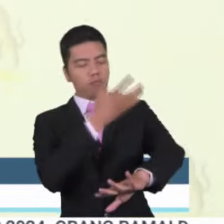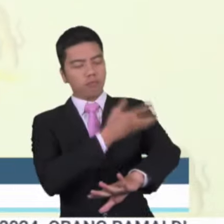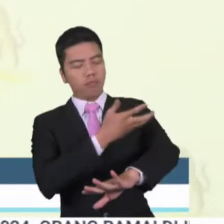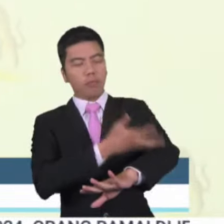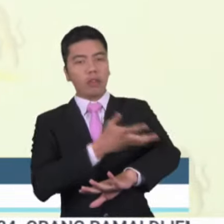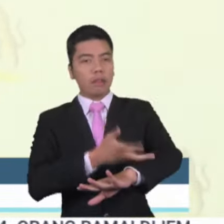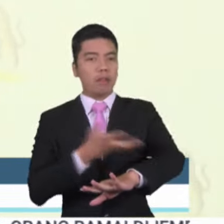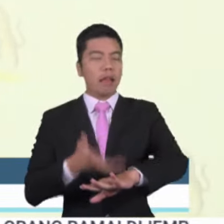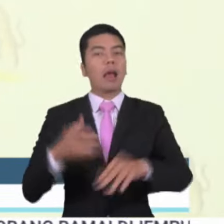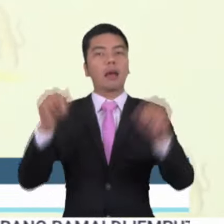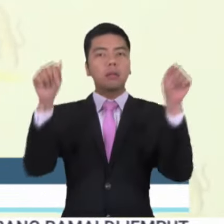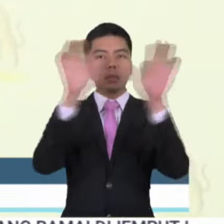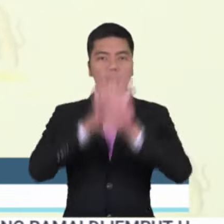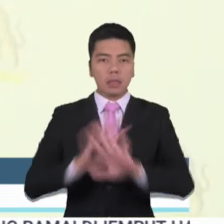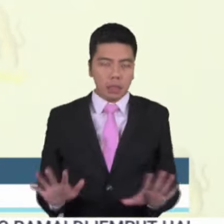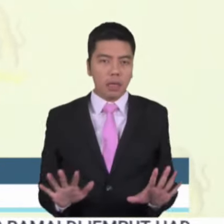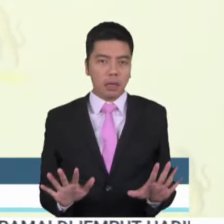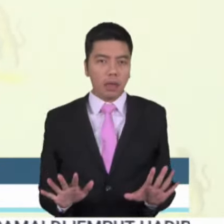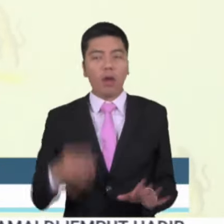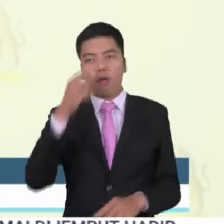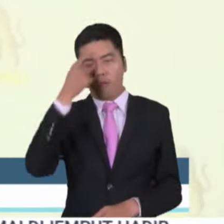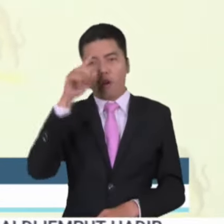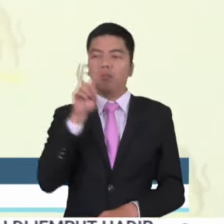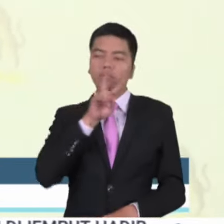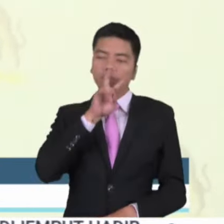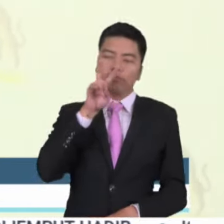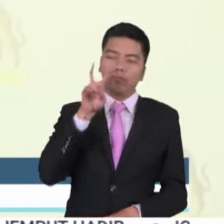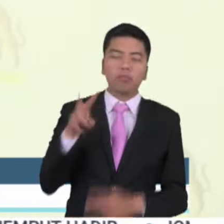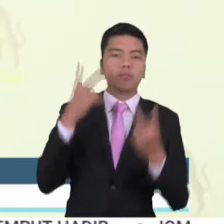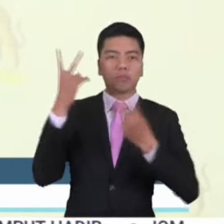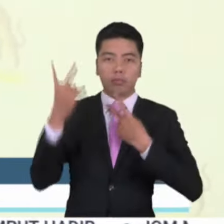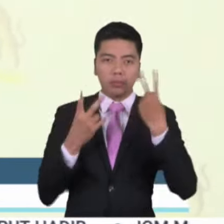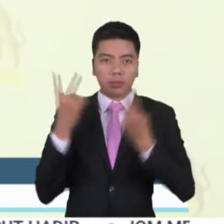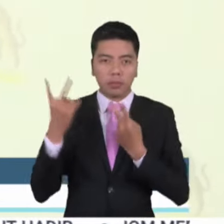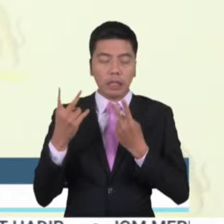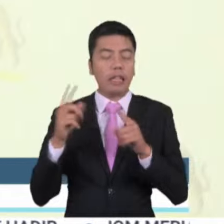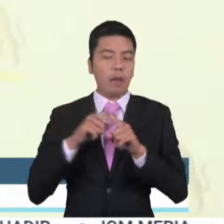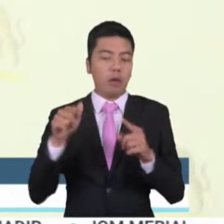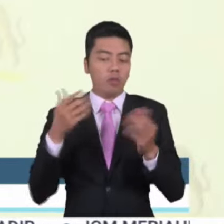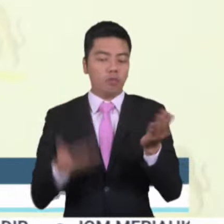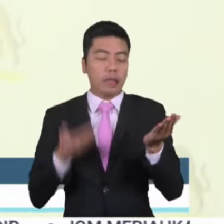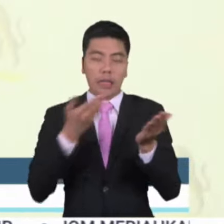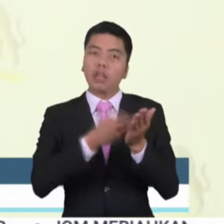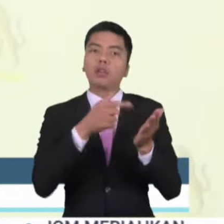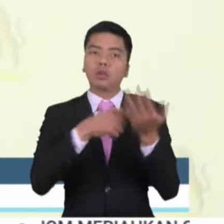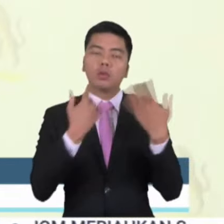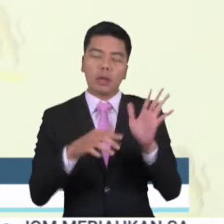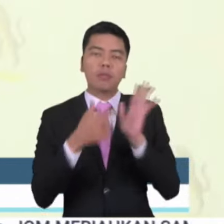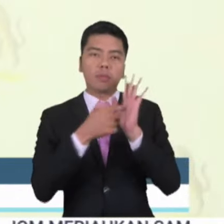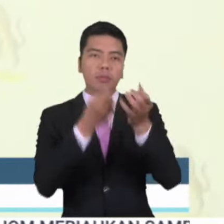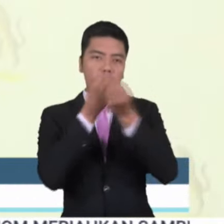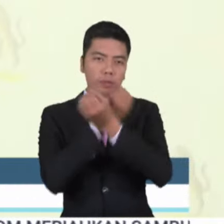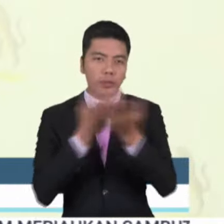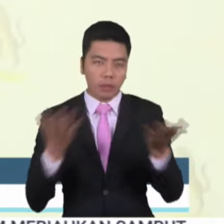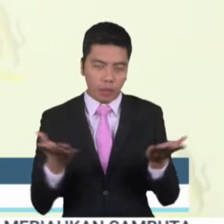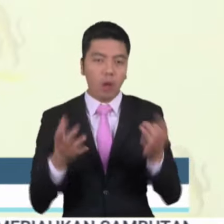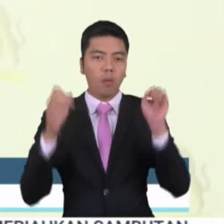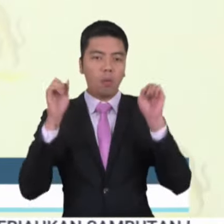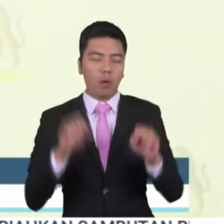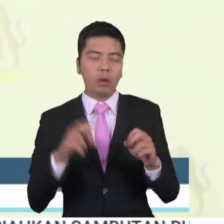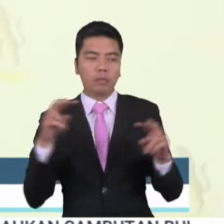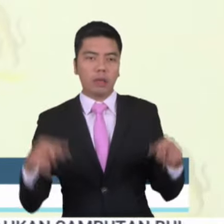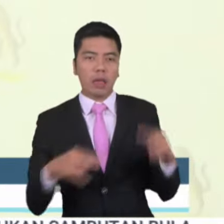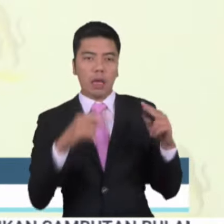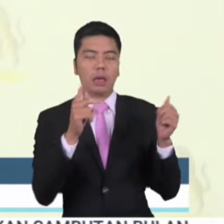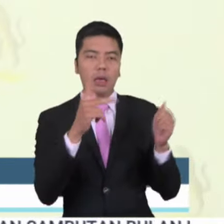delegasi-delegasi ASEAN untuk mereka melihat. Tapi ini adalah cadangan yang telah dibangkitkan. Untuk maklumat lanjut boleh rujuk kepada